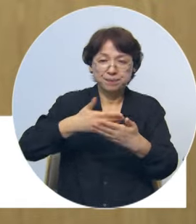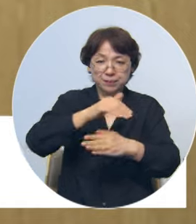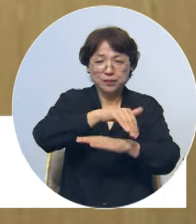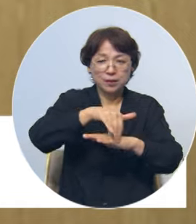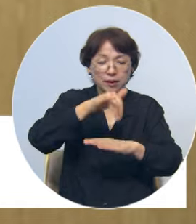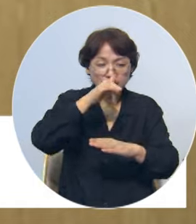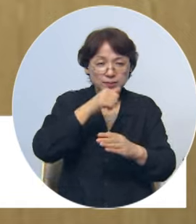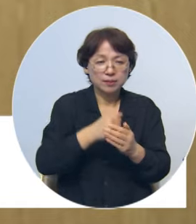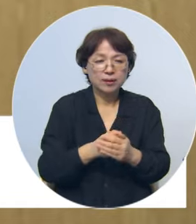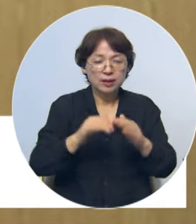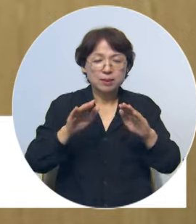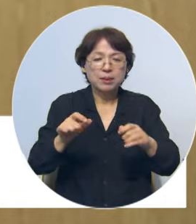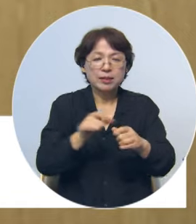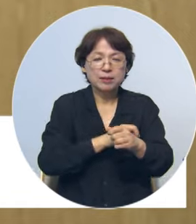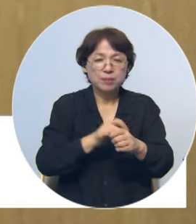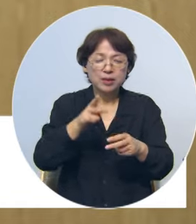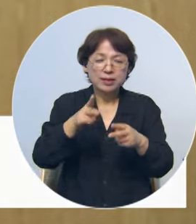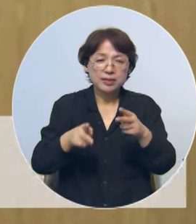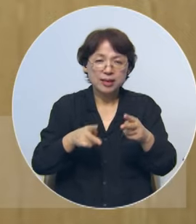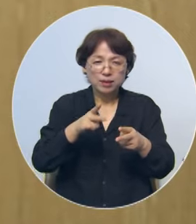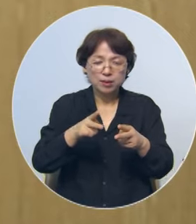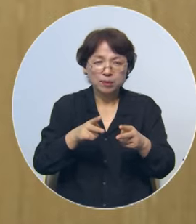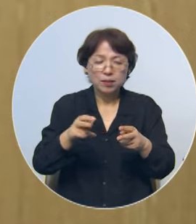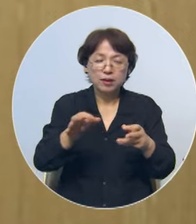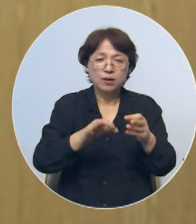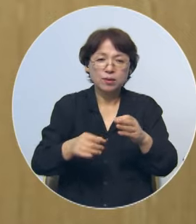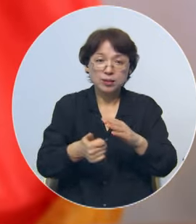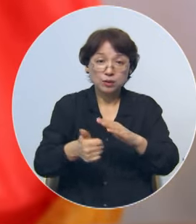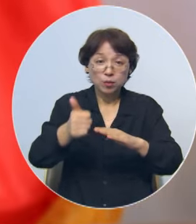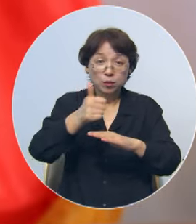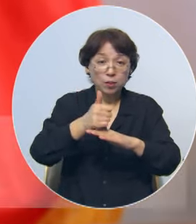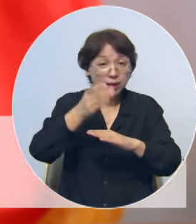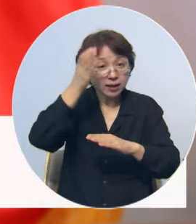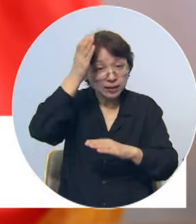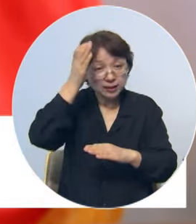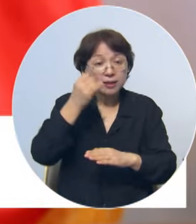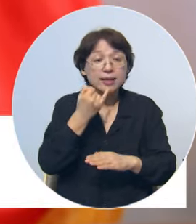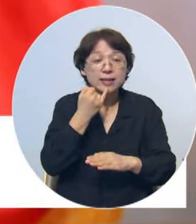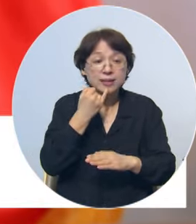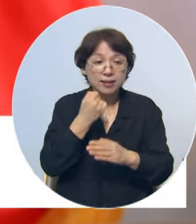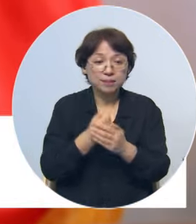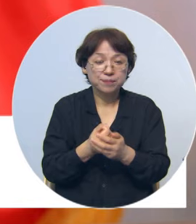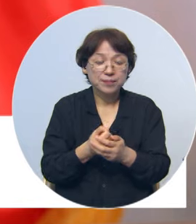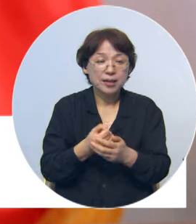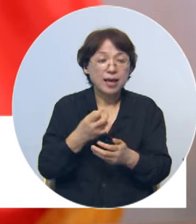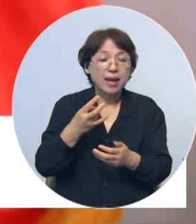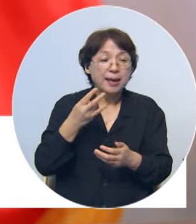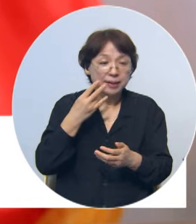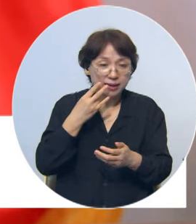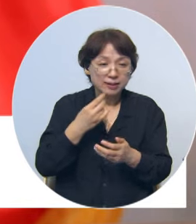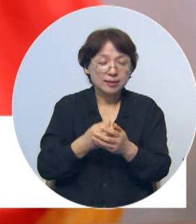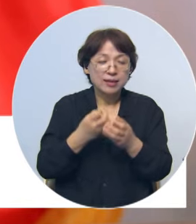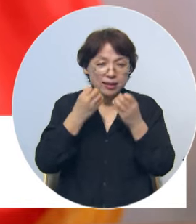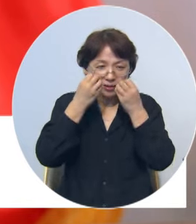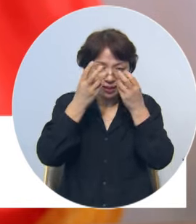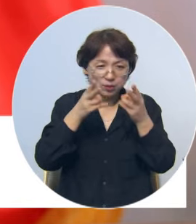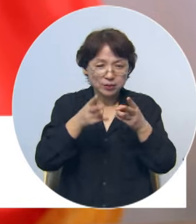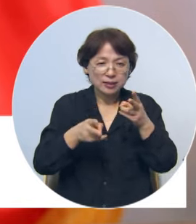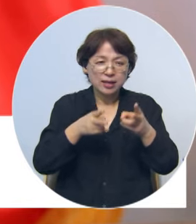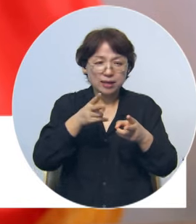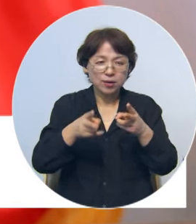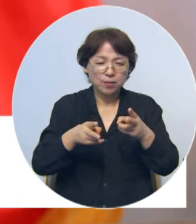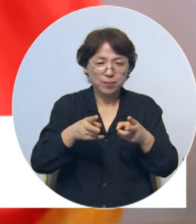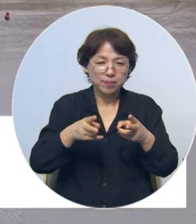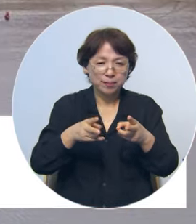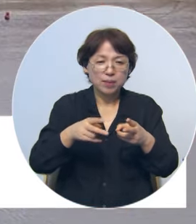특별한 산업협력 혹은 경제성과 기대해봐도 좋을까요? Yes, there is always a possibility that will be a new project